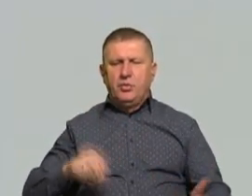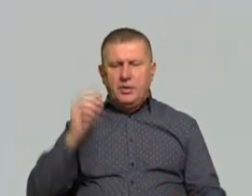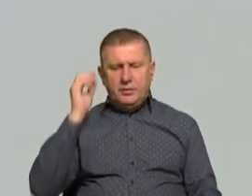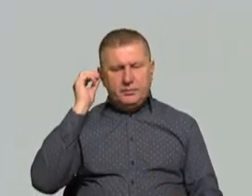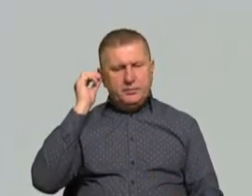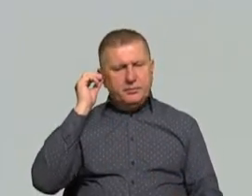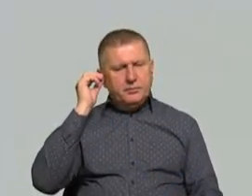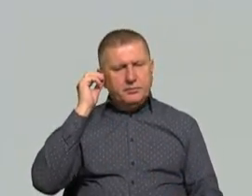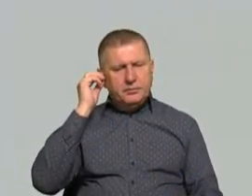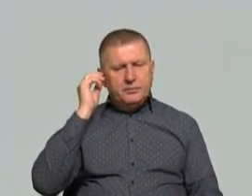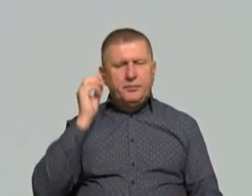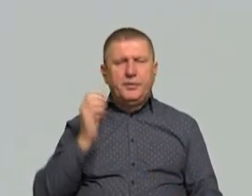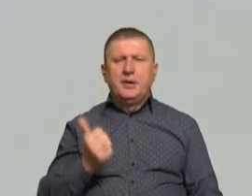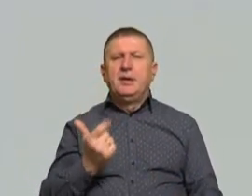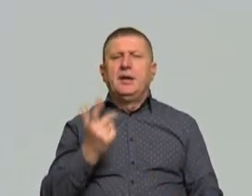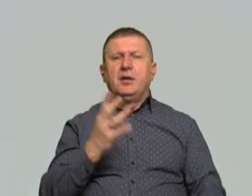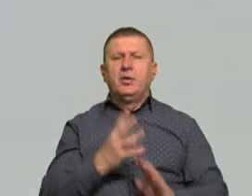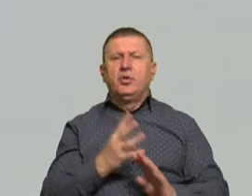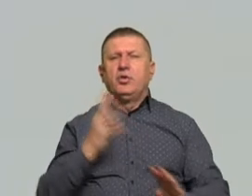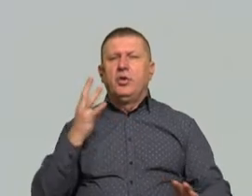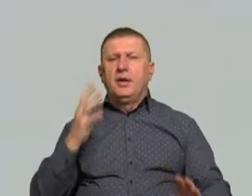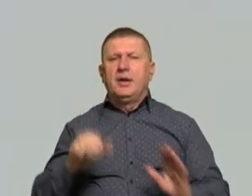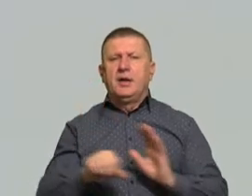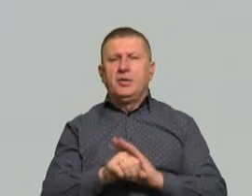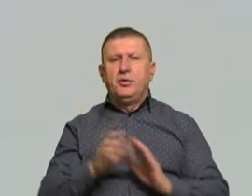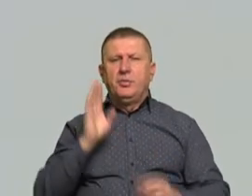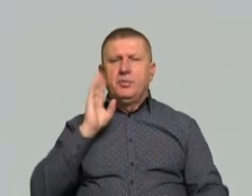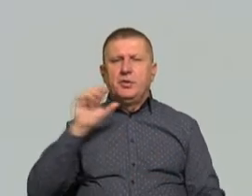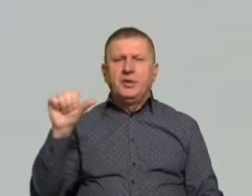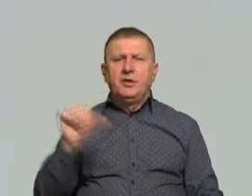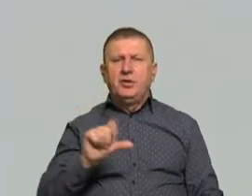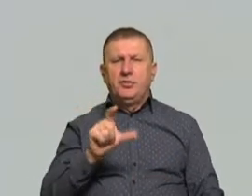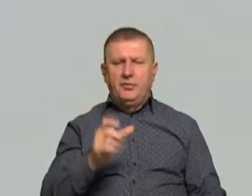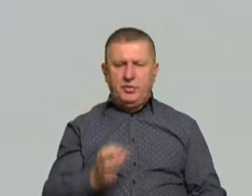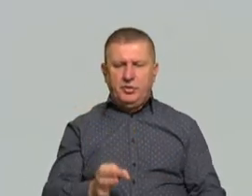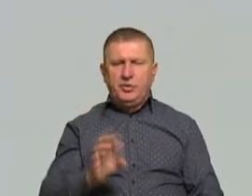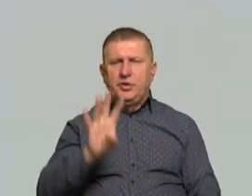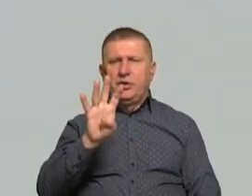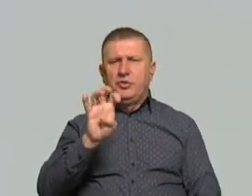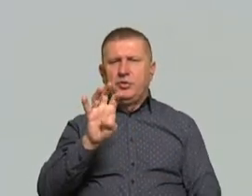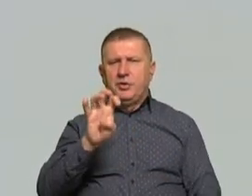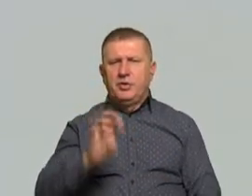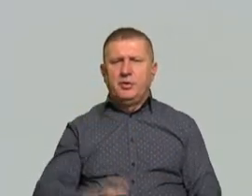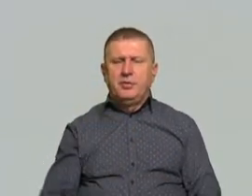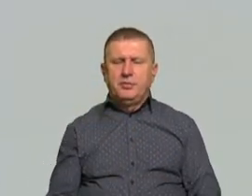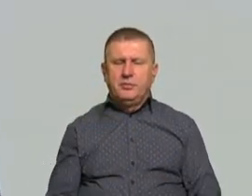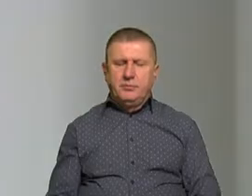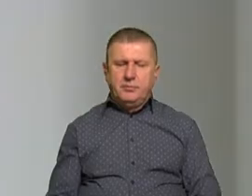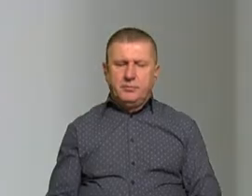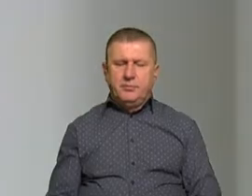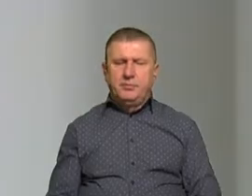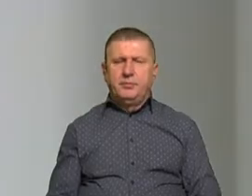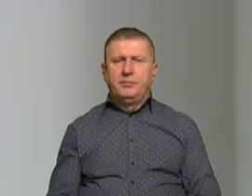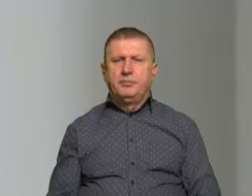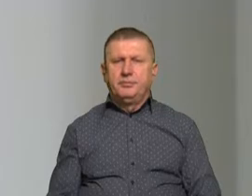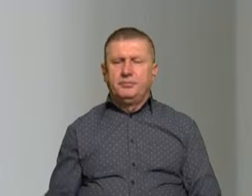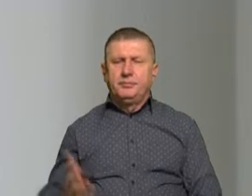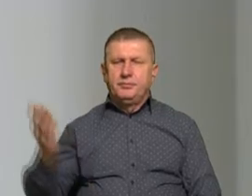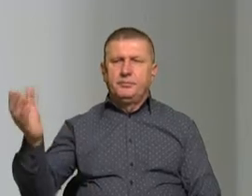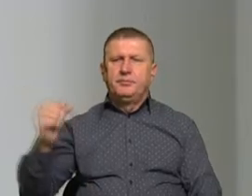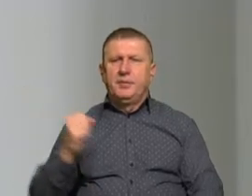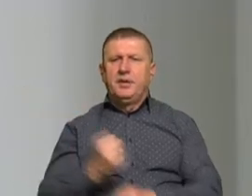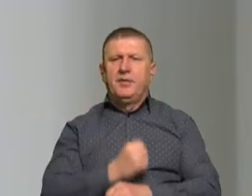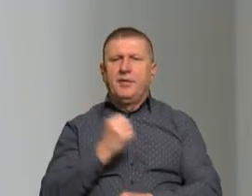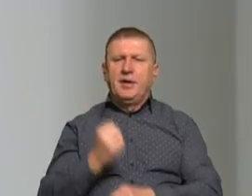kolejki, parę lat temu kolejka do mieszkań 1200, dzisiaj 400. To dla pana radnego. Zdążyłem. Szymon Twardak, jaki